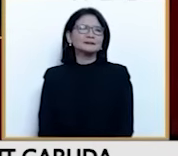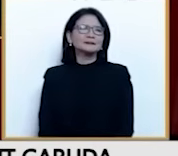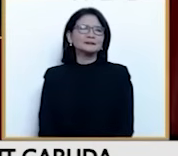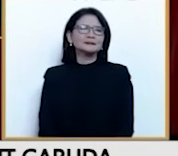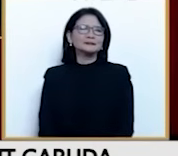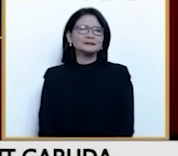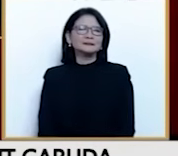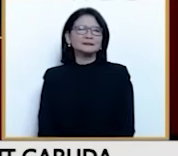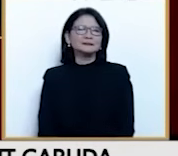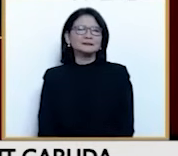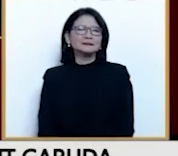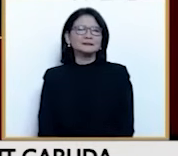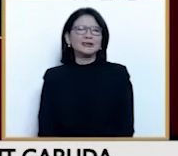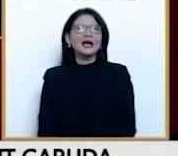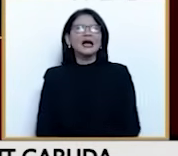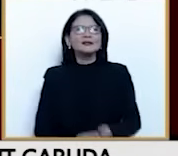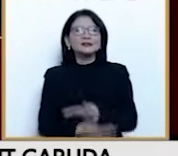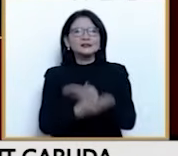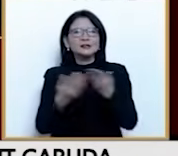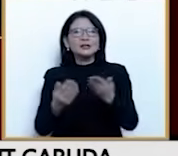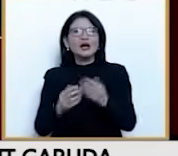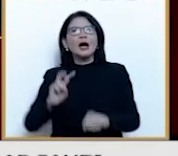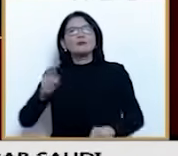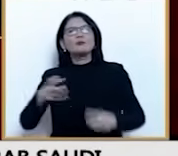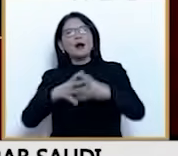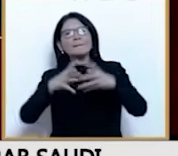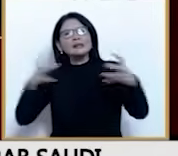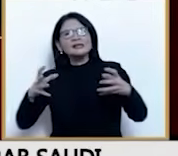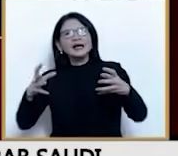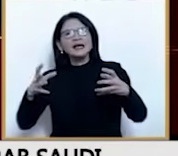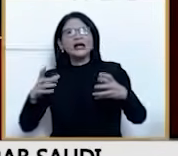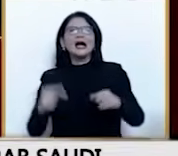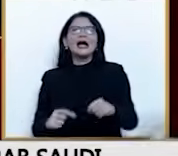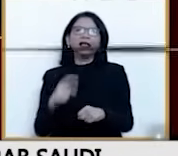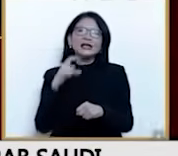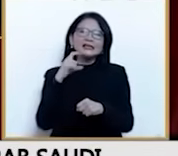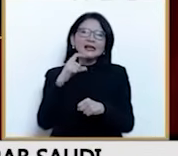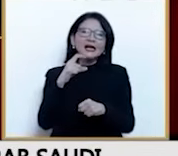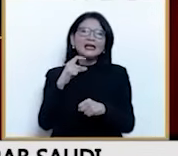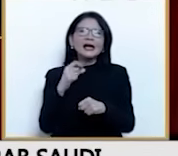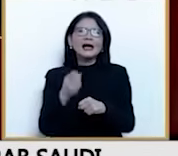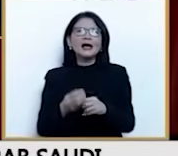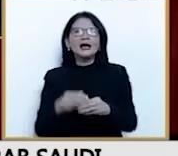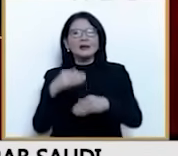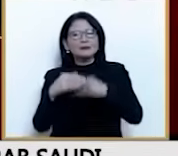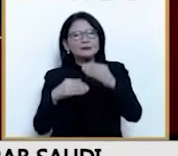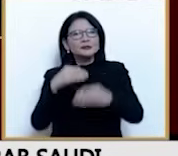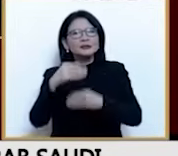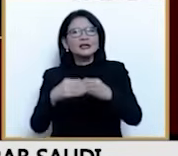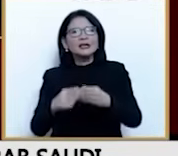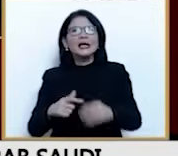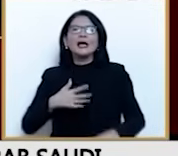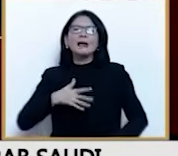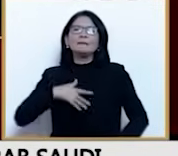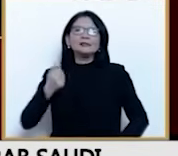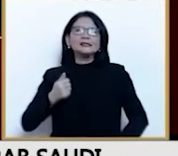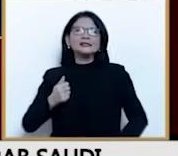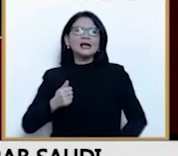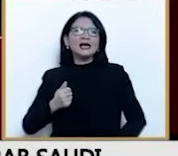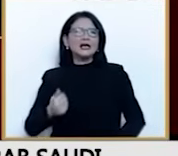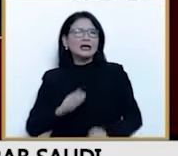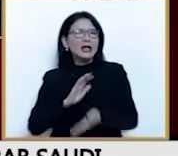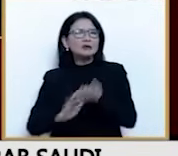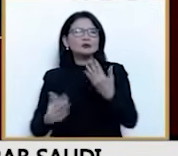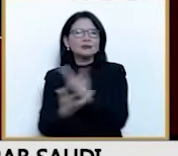Saudara-saudara sekalian, perubahan besar membutuhkan langkah kecil yang nyata, yang dapat dirasakan langsung oleh masyarakat. Kami